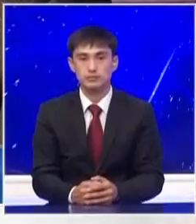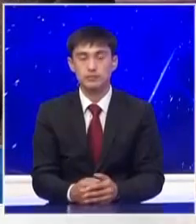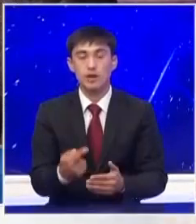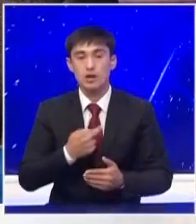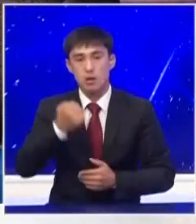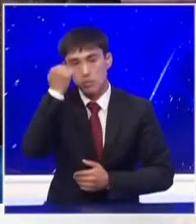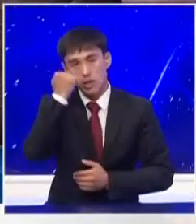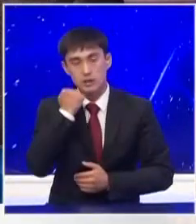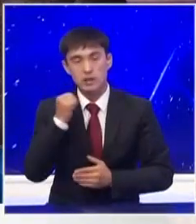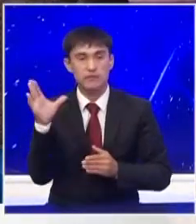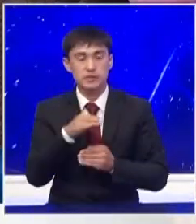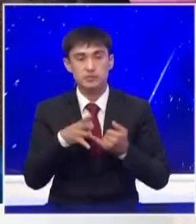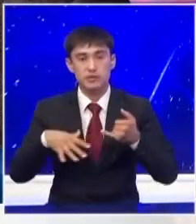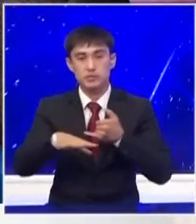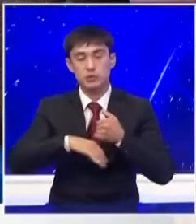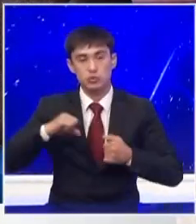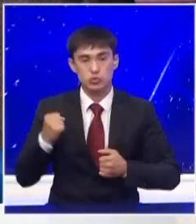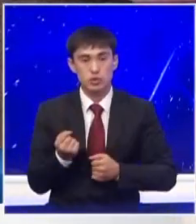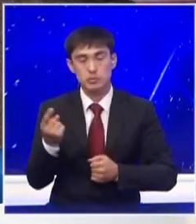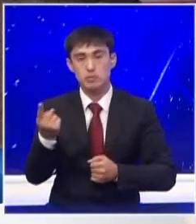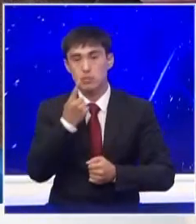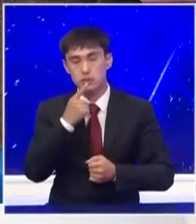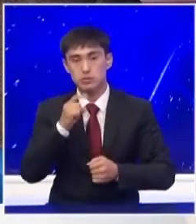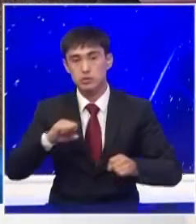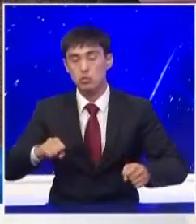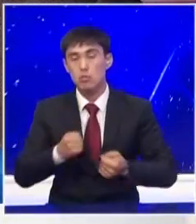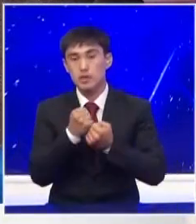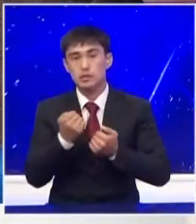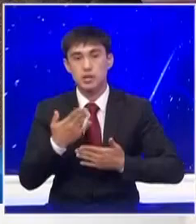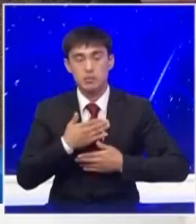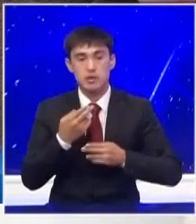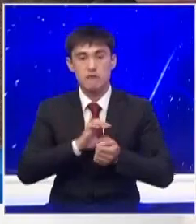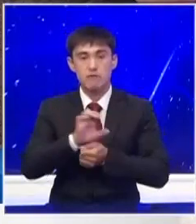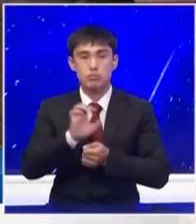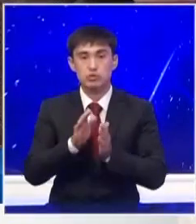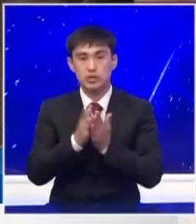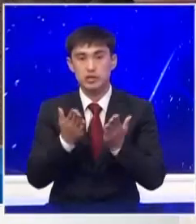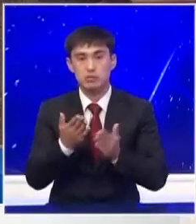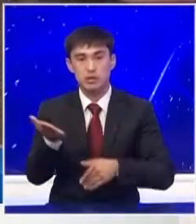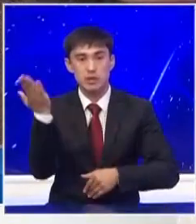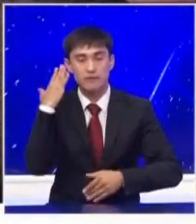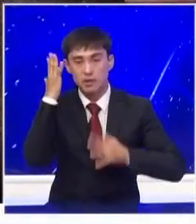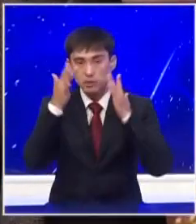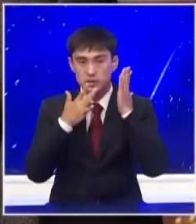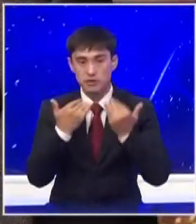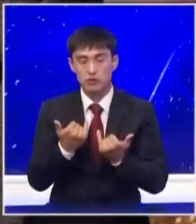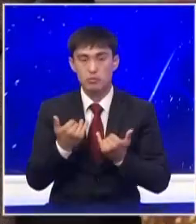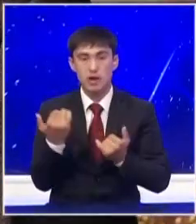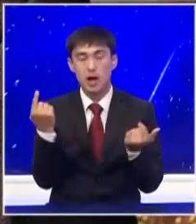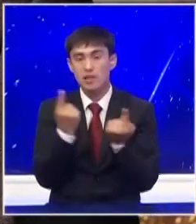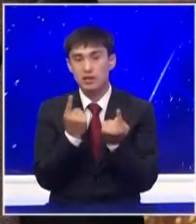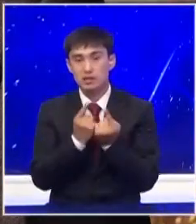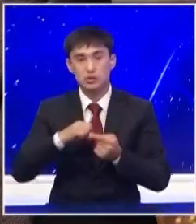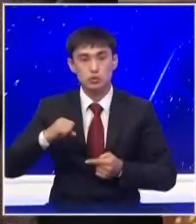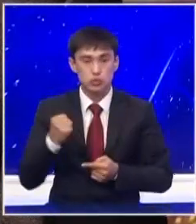Я благодарен всем своим землякам, друзьям и близким за такую поддержку. Для меня выпустить книгу было давней мечтой. И вот мои одноклассники